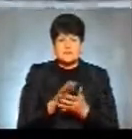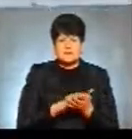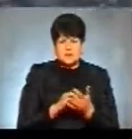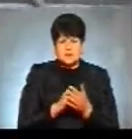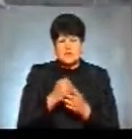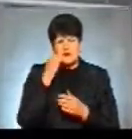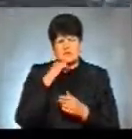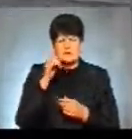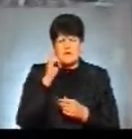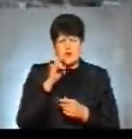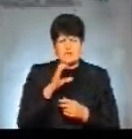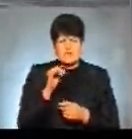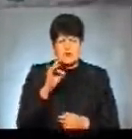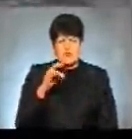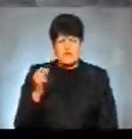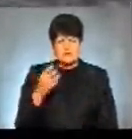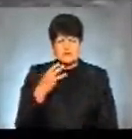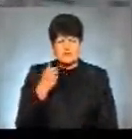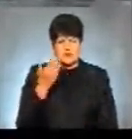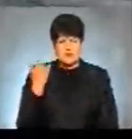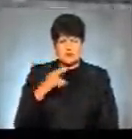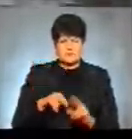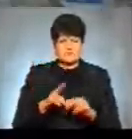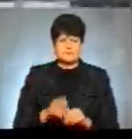зведений 30 років тому.